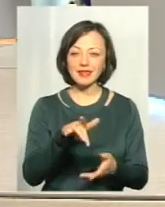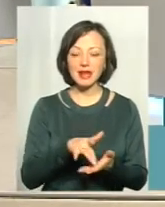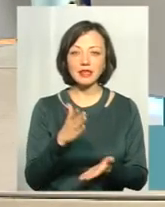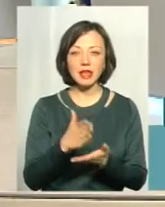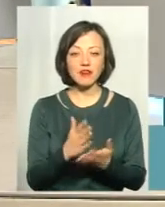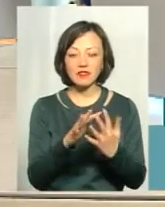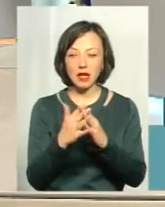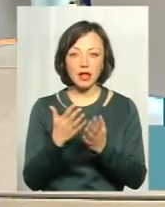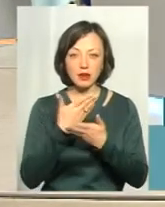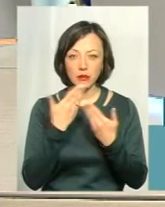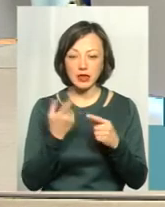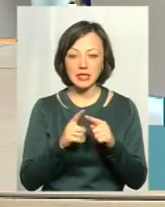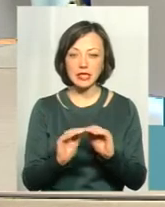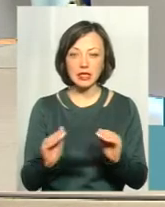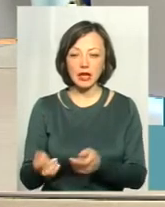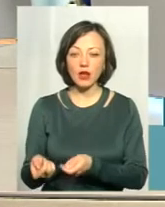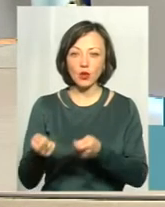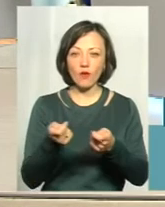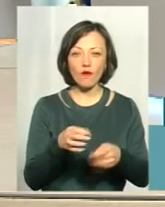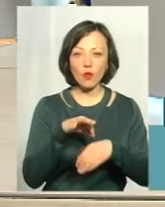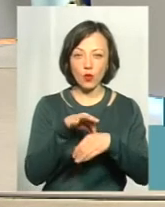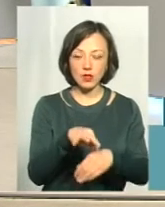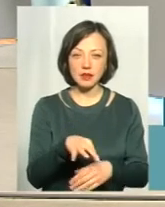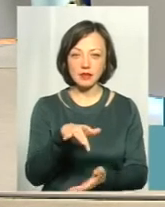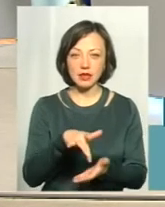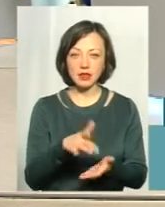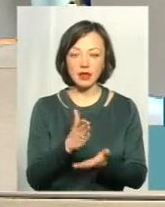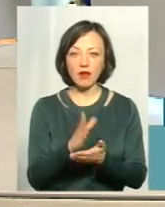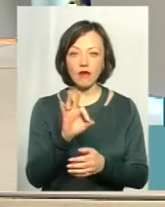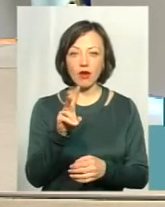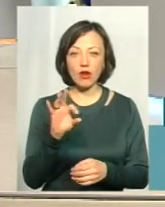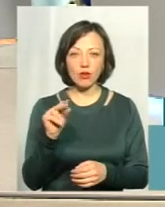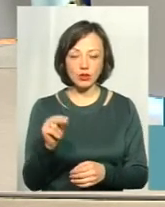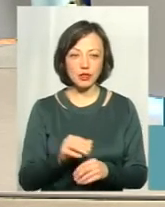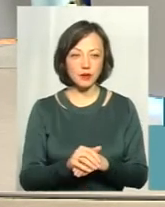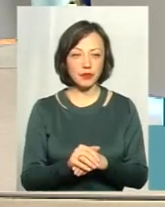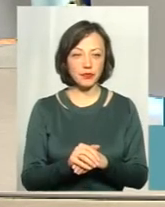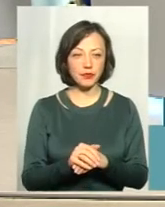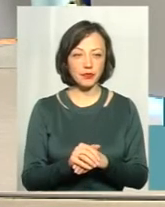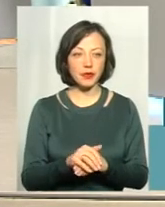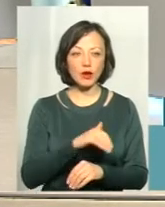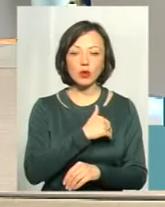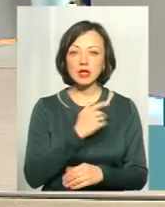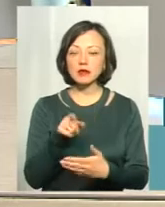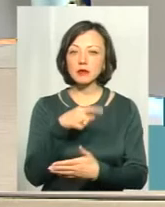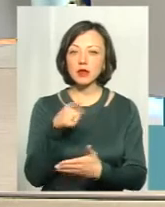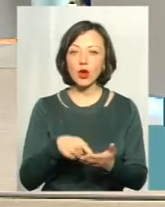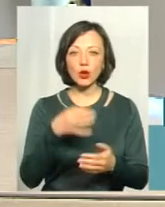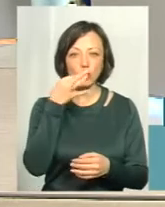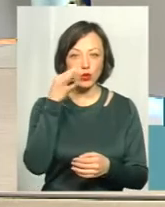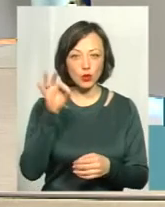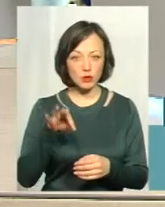якщо в селах немає, то цих дітей довозять в цей центр. Дуже гарний центр є в Волочиську. А от дуже хотілося б запитати,